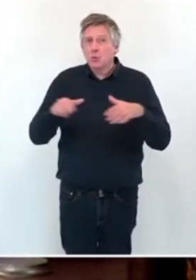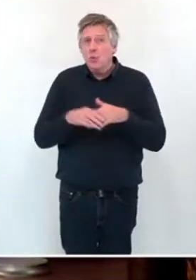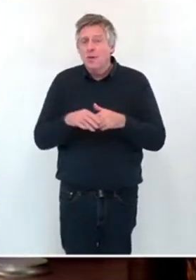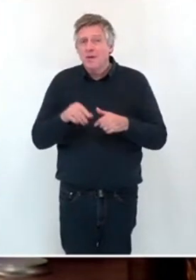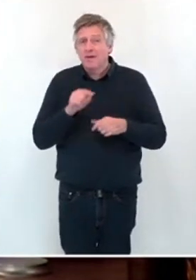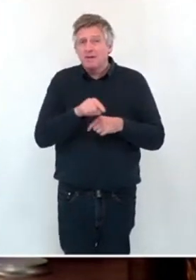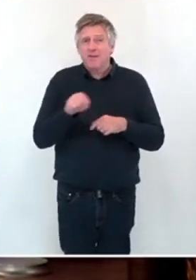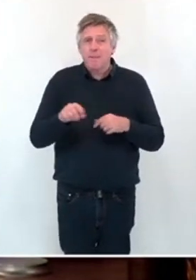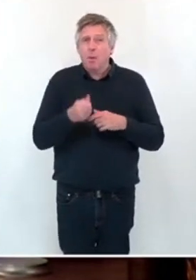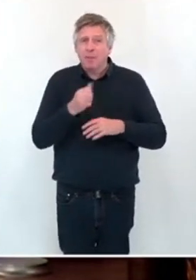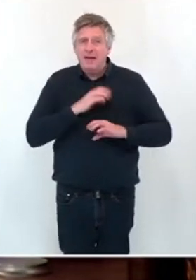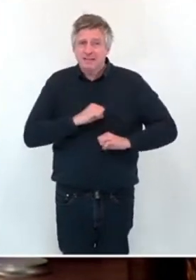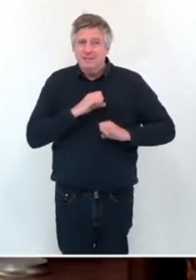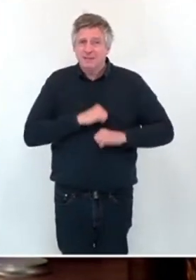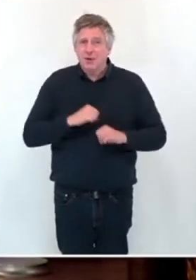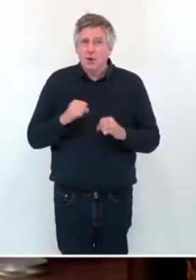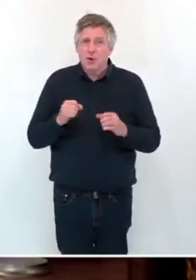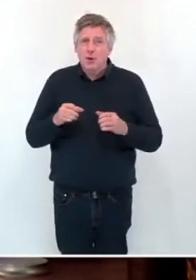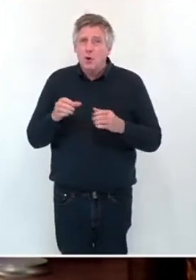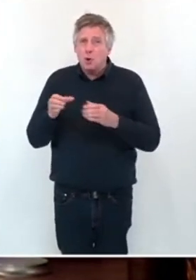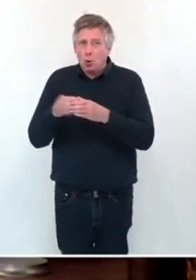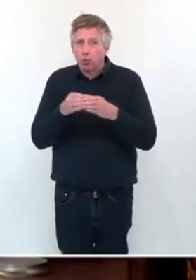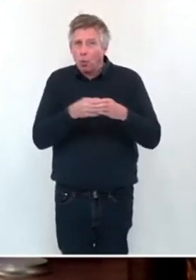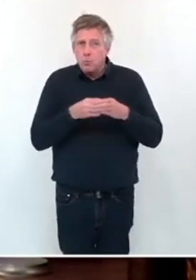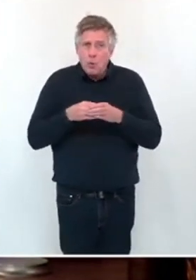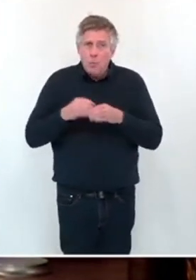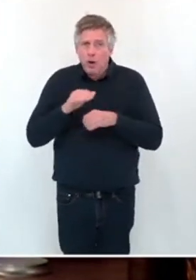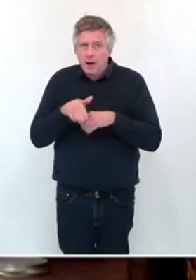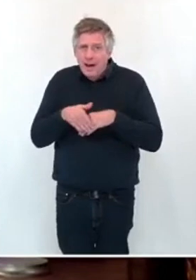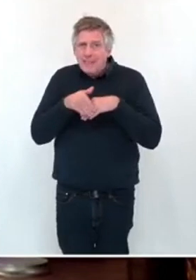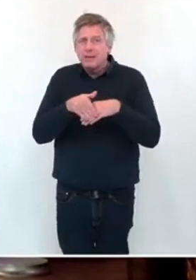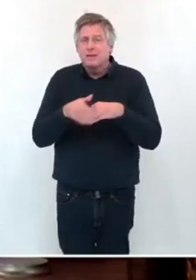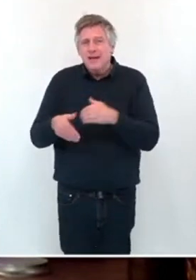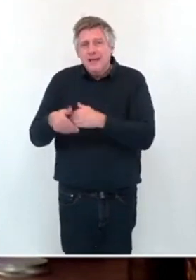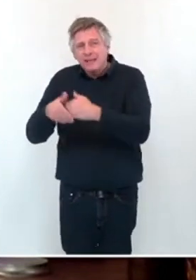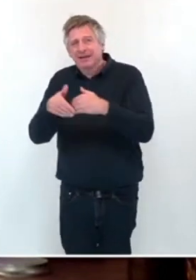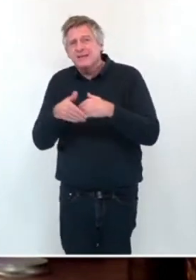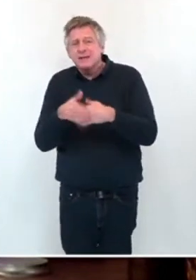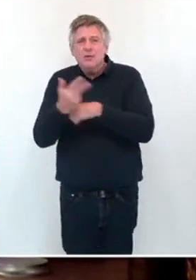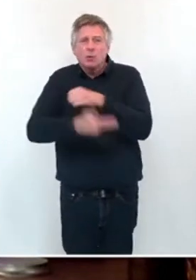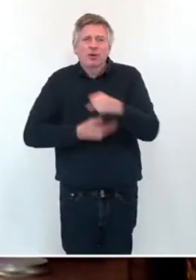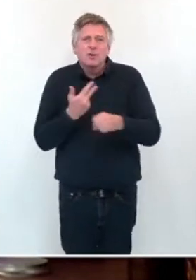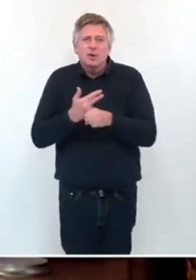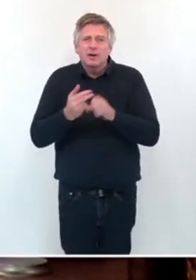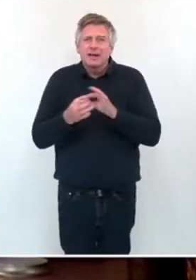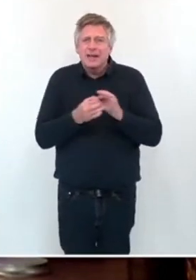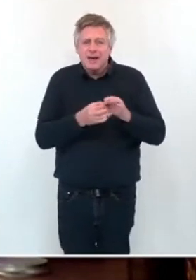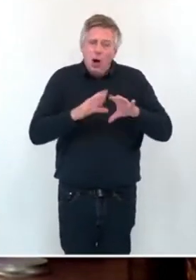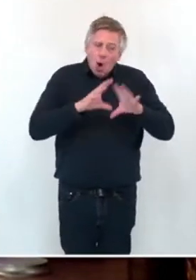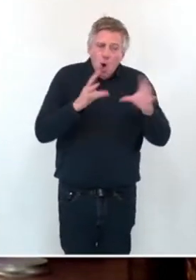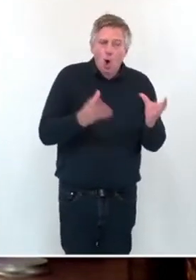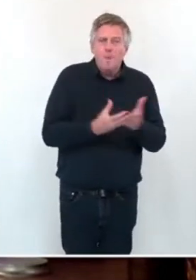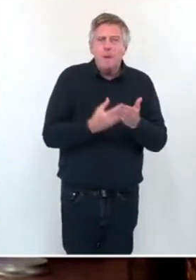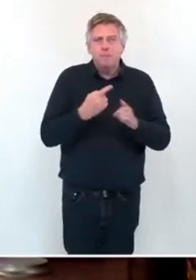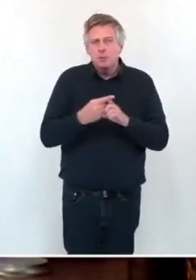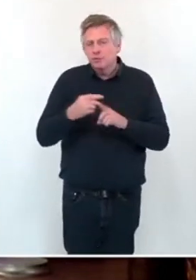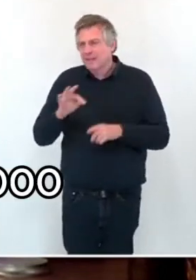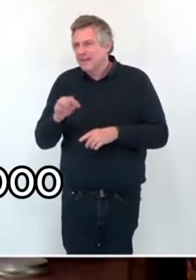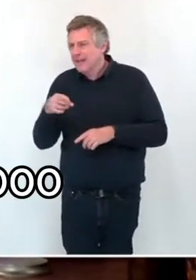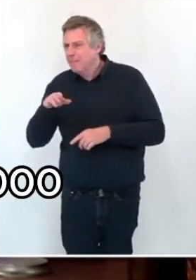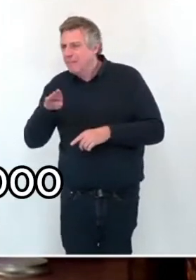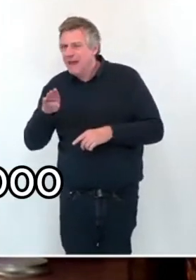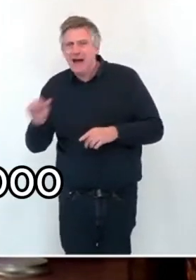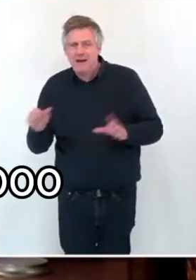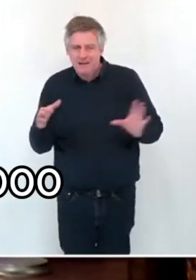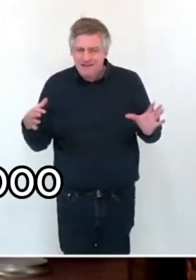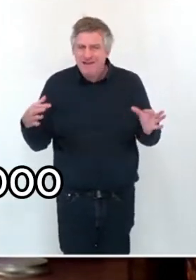première expérience de compagnonnage de compagnies émergentes sur 3 ans en lien avec le Globe et le TNBA. La ville accompagne